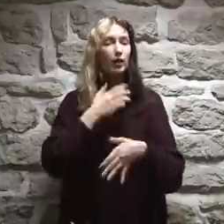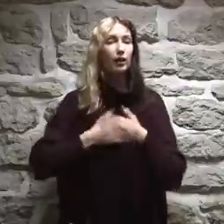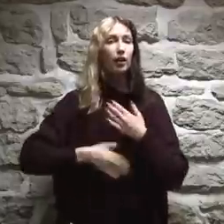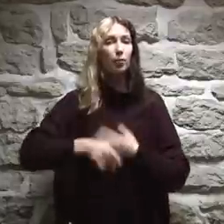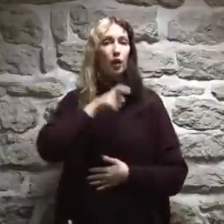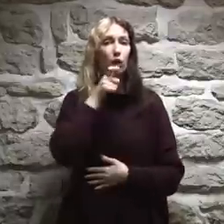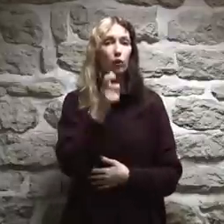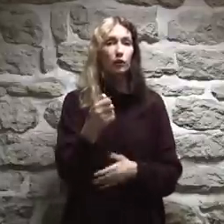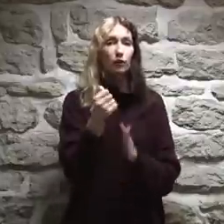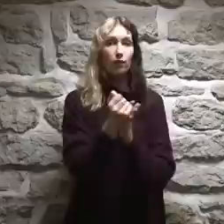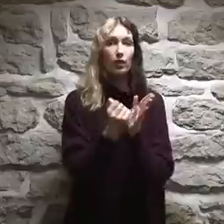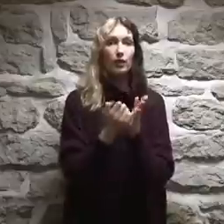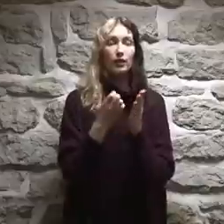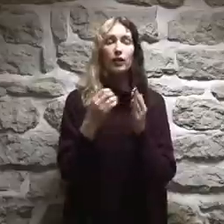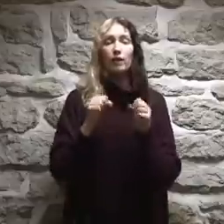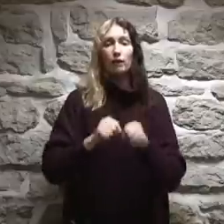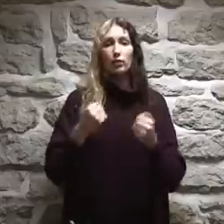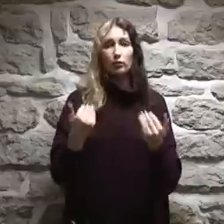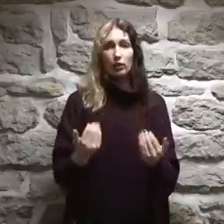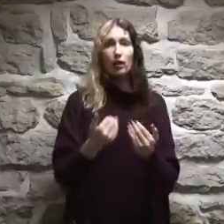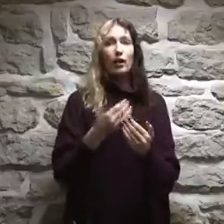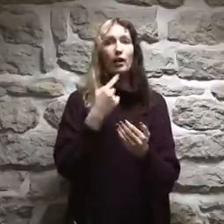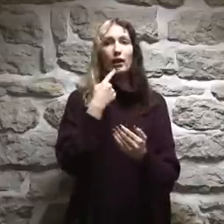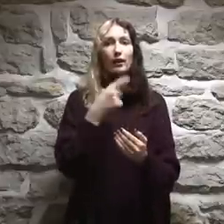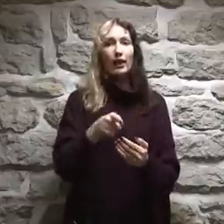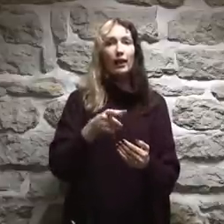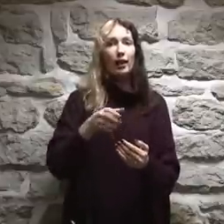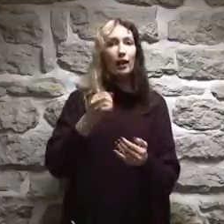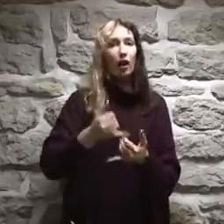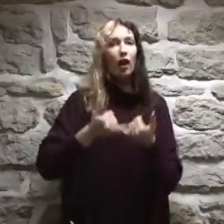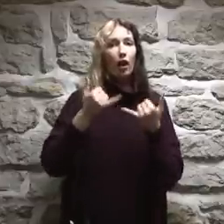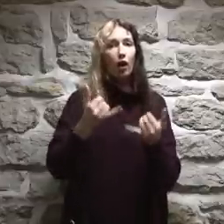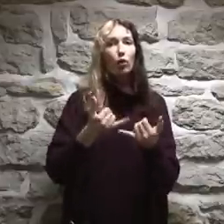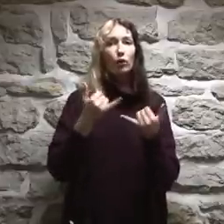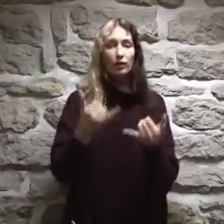valitsus kinnitas täna Viidemani keeleauhinna selle aastase